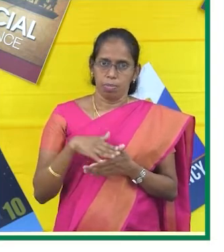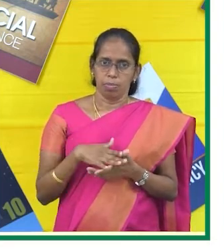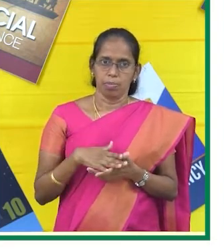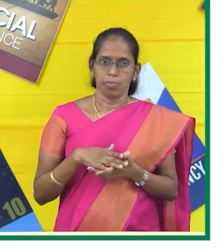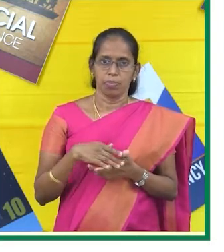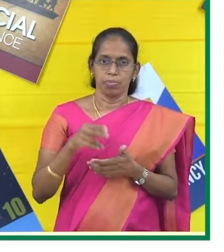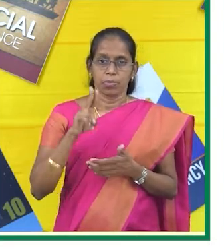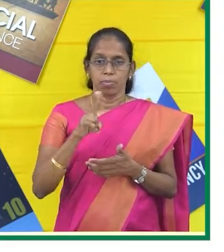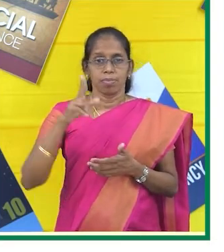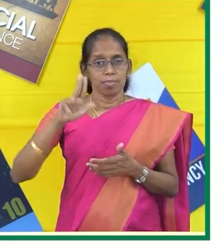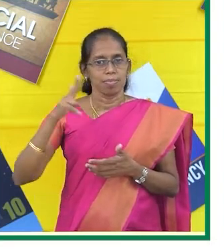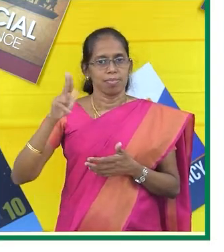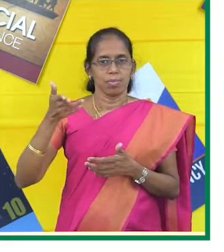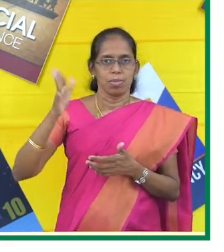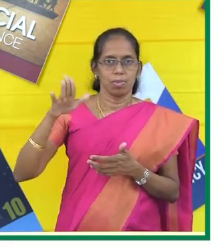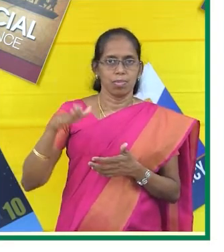1889